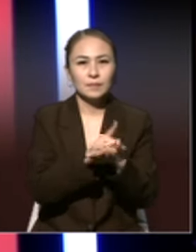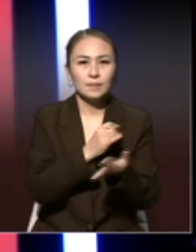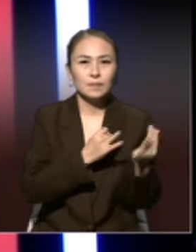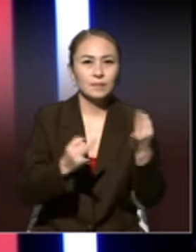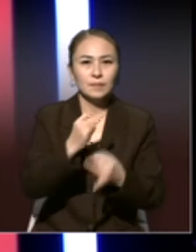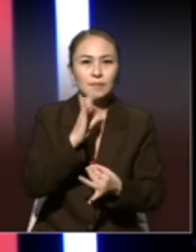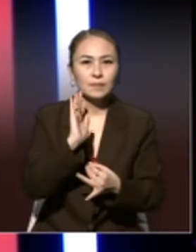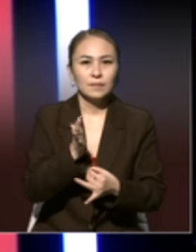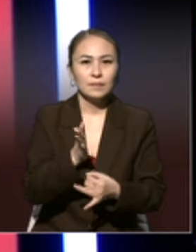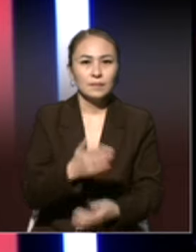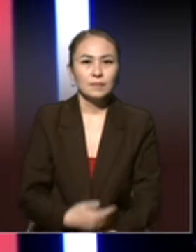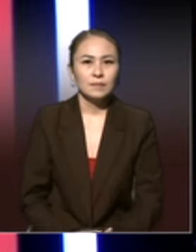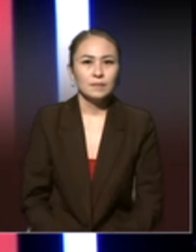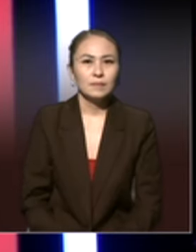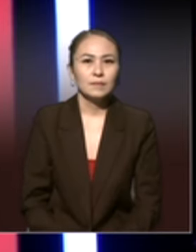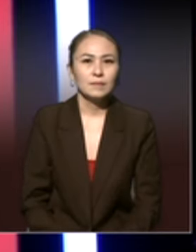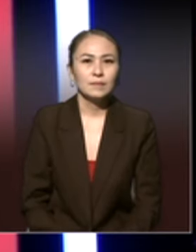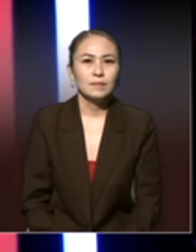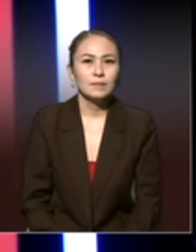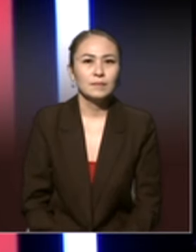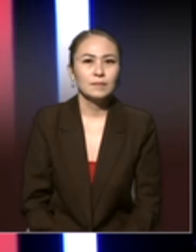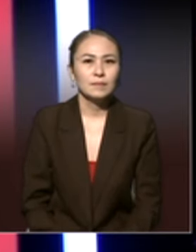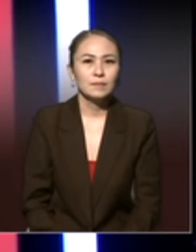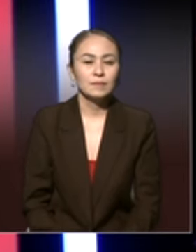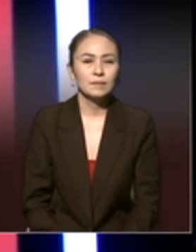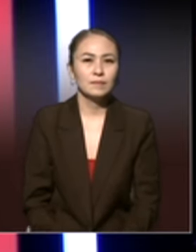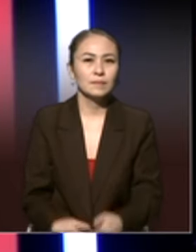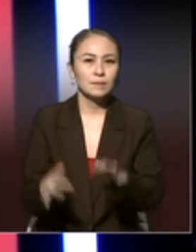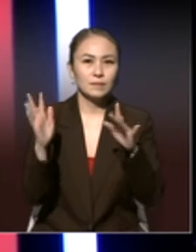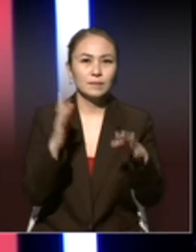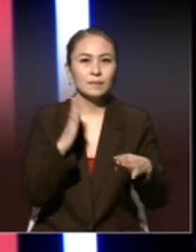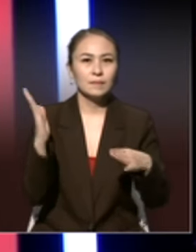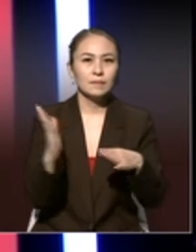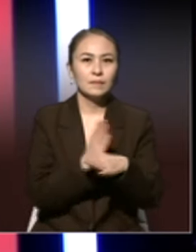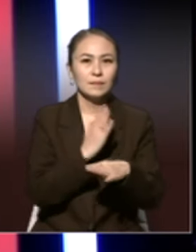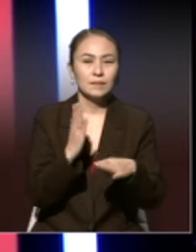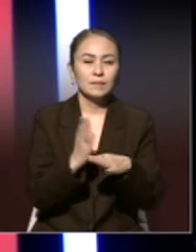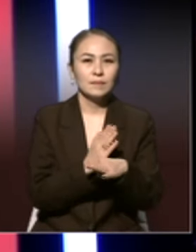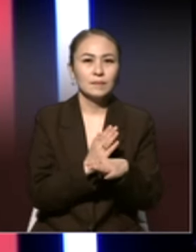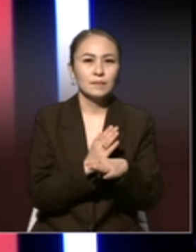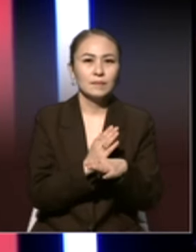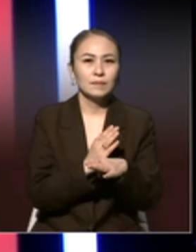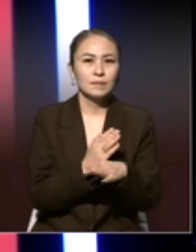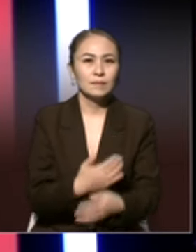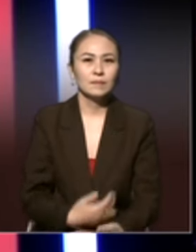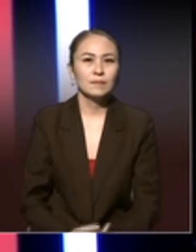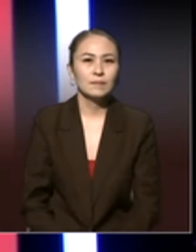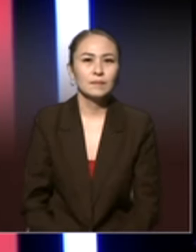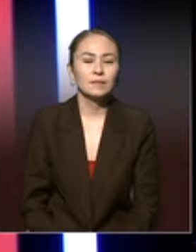талқылайтын боламыз. Қардың өзін біз уақытымен шығармаймыз, не сұраймыз енді? Бұл енді эфир уақыты